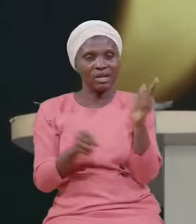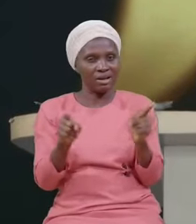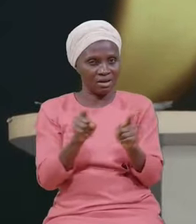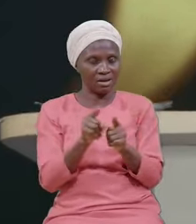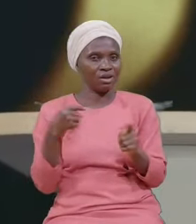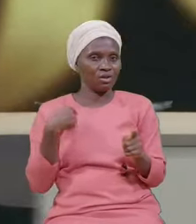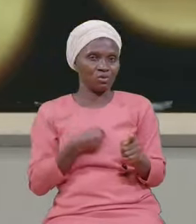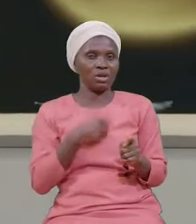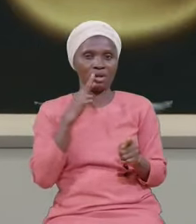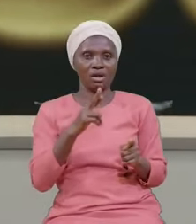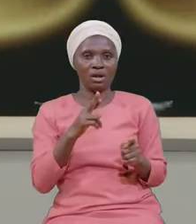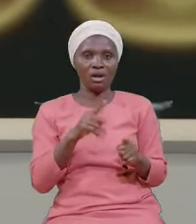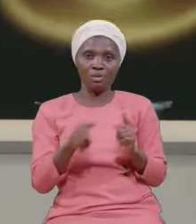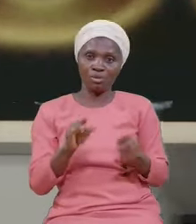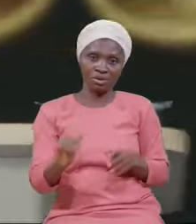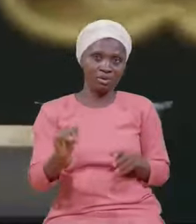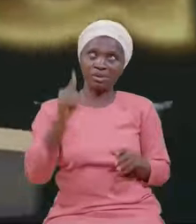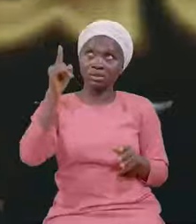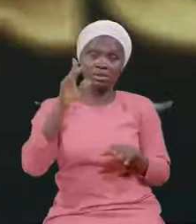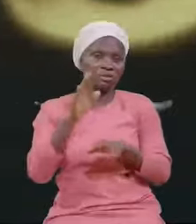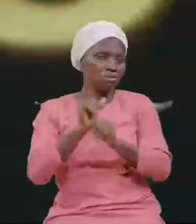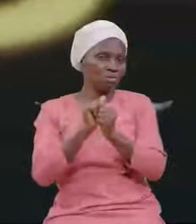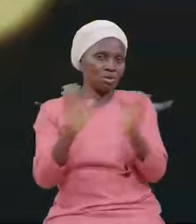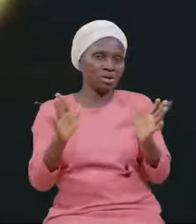péché. Verset 16.